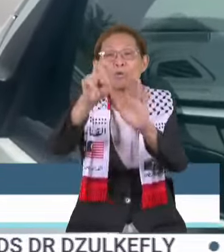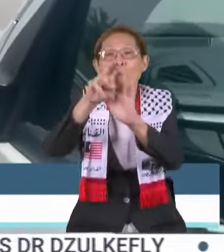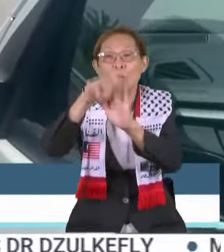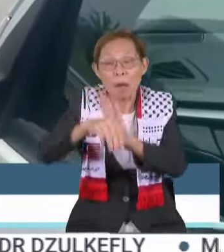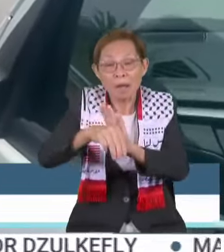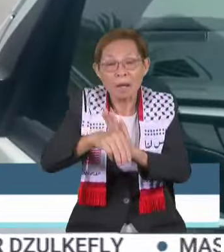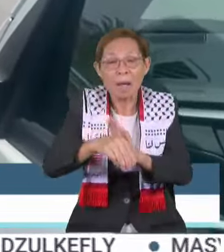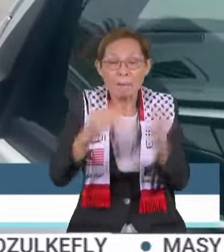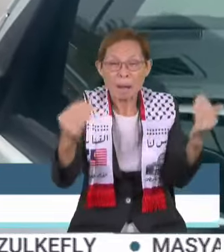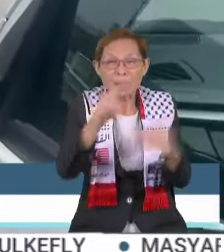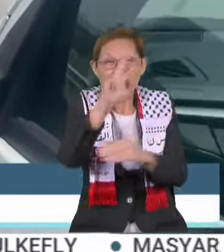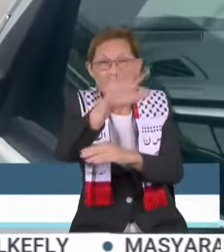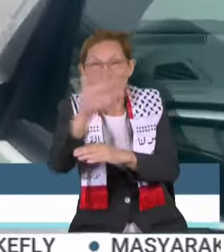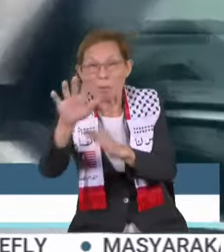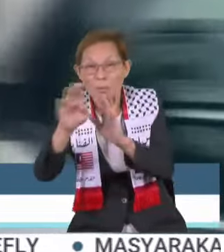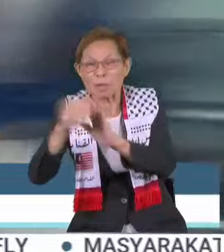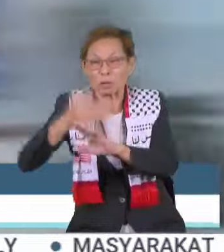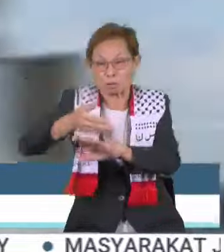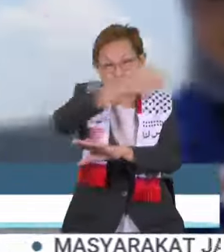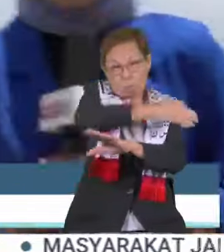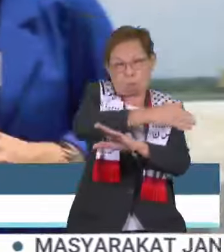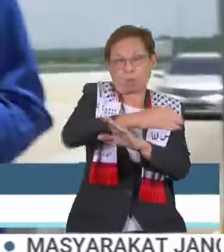berbanding 55 minit sebelum ini.